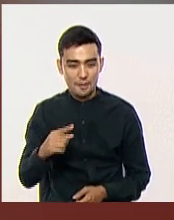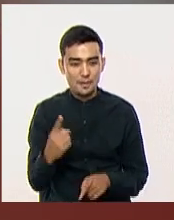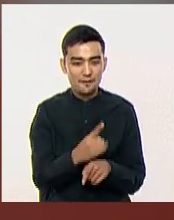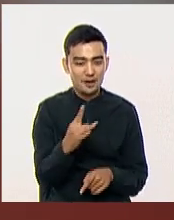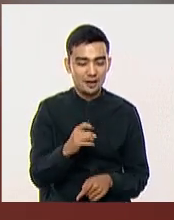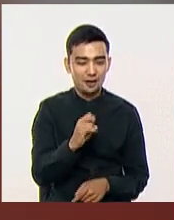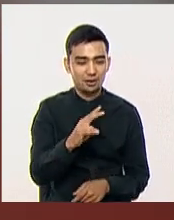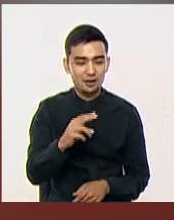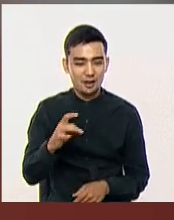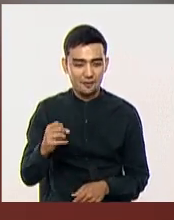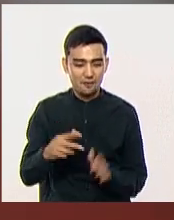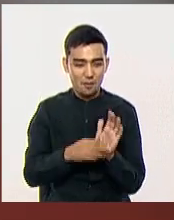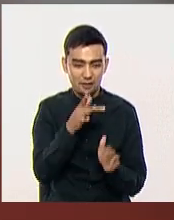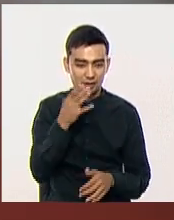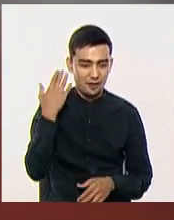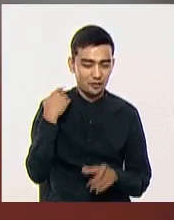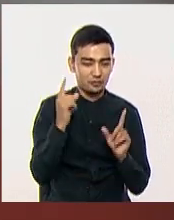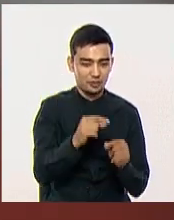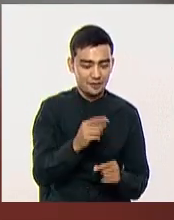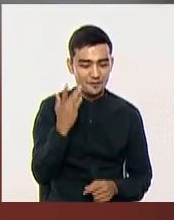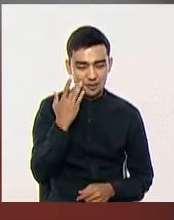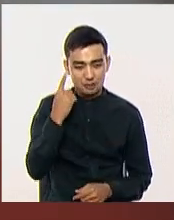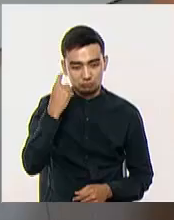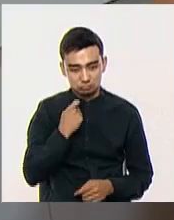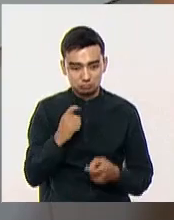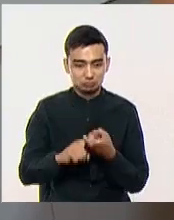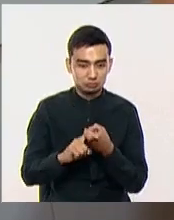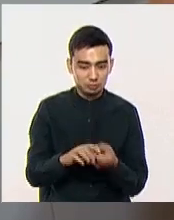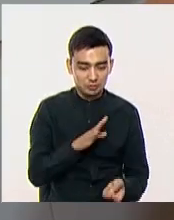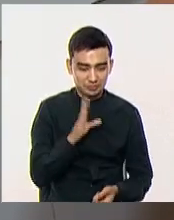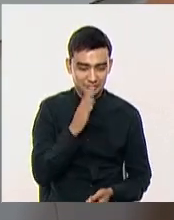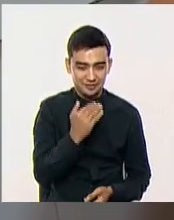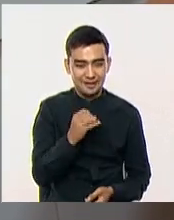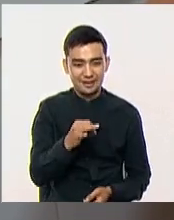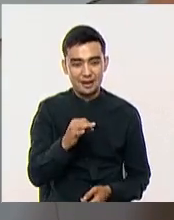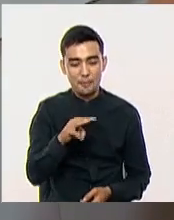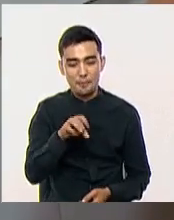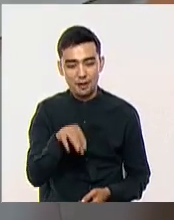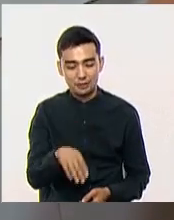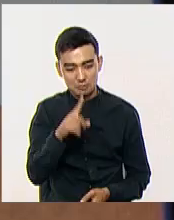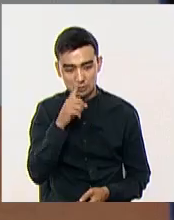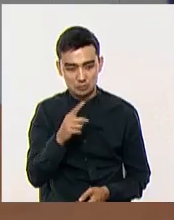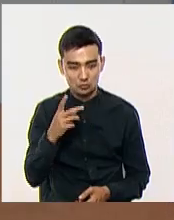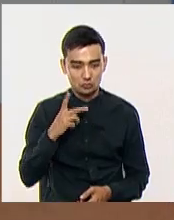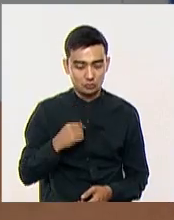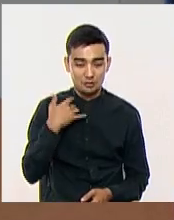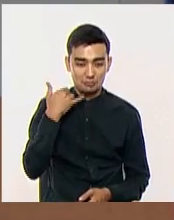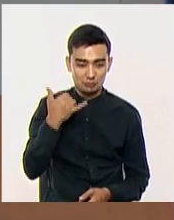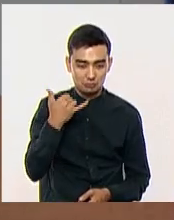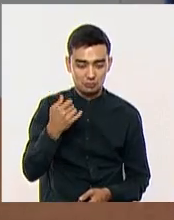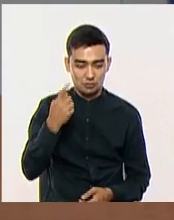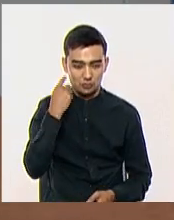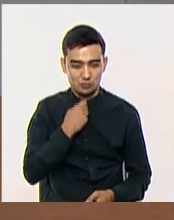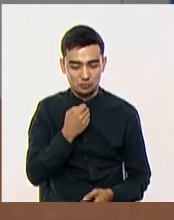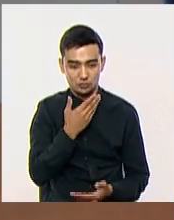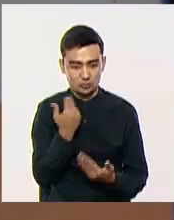работе она отправилась 8 лет назад. Всегда выходила на связь, говорит мама Асим. А в марте дочь перестала отвечать на звонки. И вот уже несколько месяцев